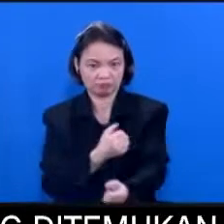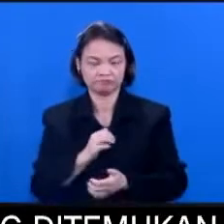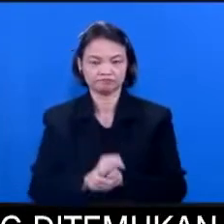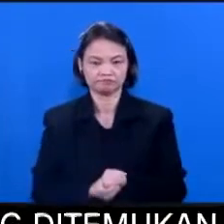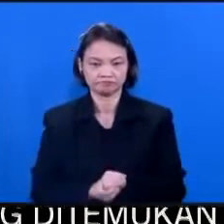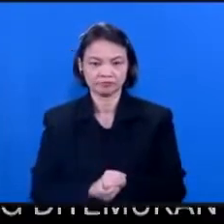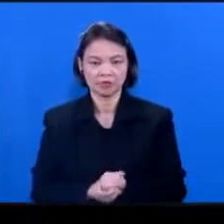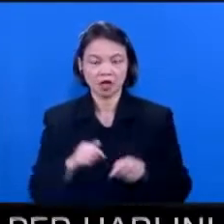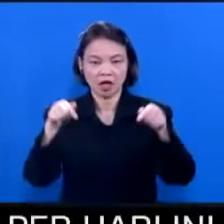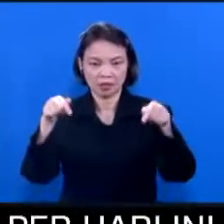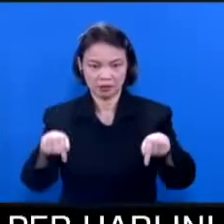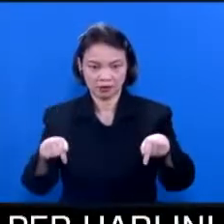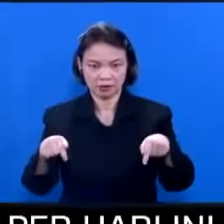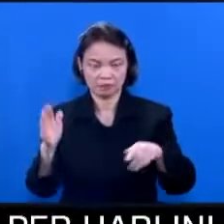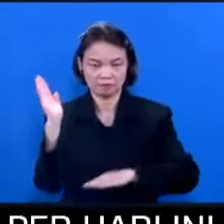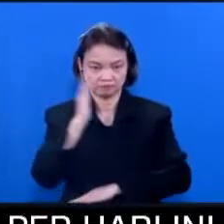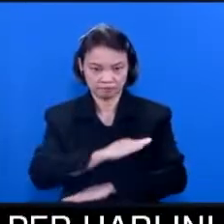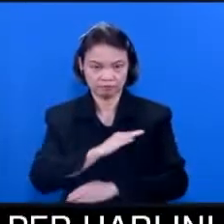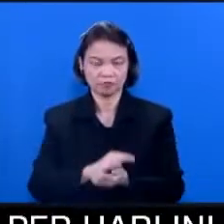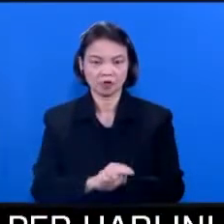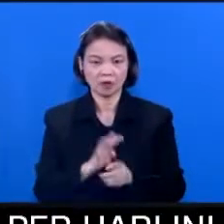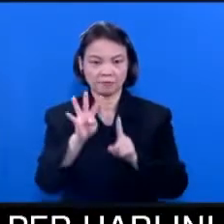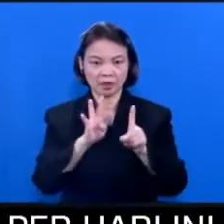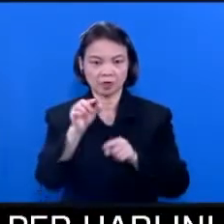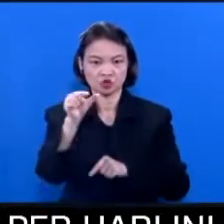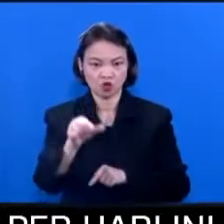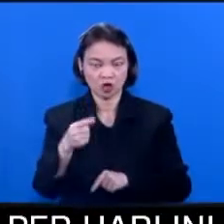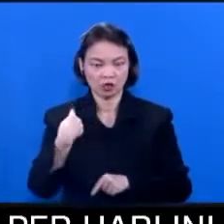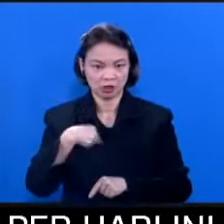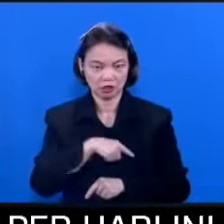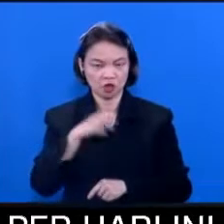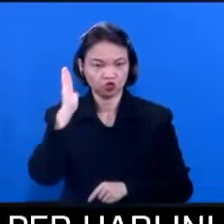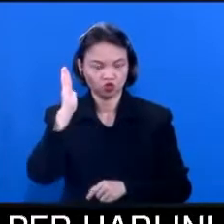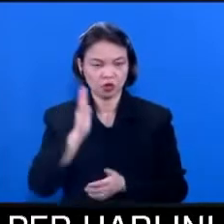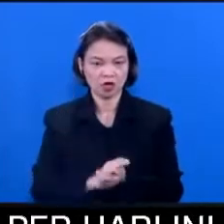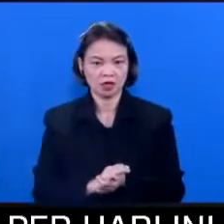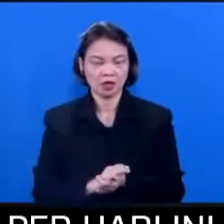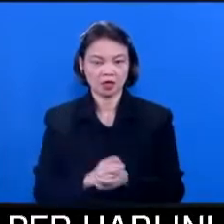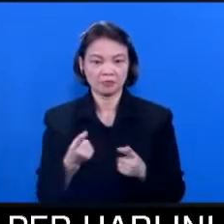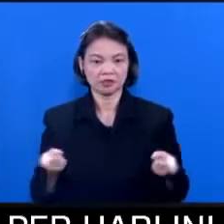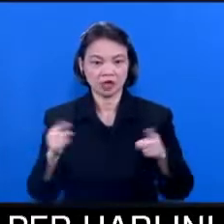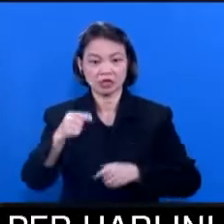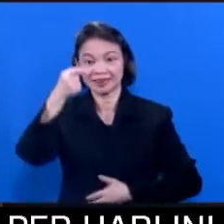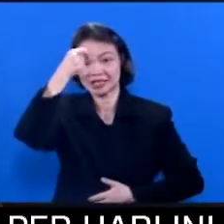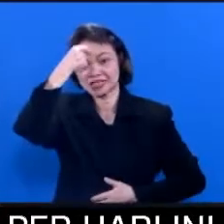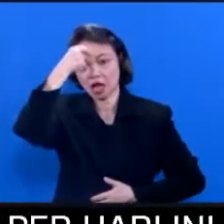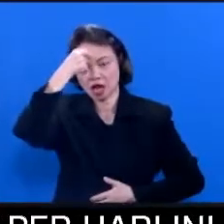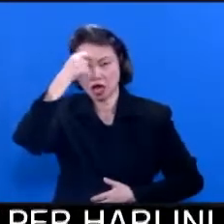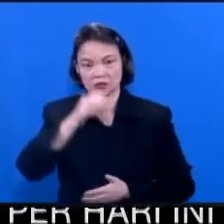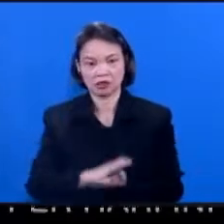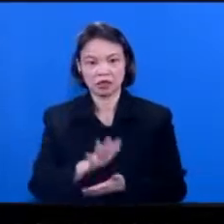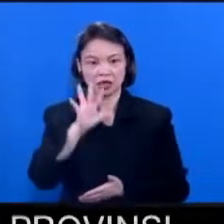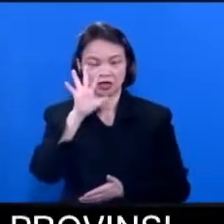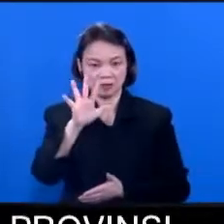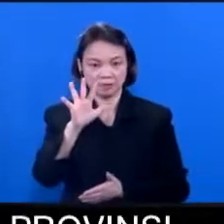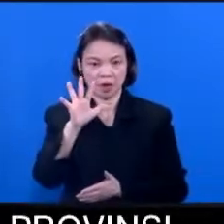Hari ini ada 14 orang yang sudah kita tetapkan sebagai tersangka. 5 oknum anggota